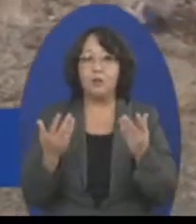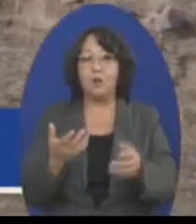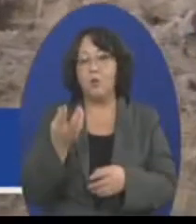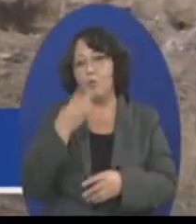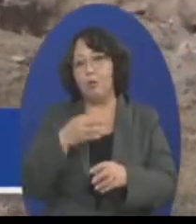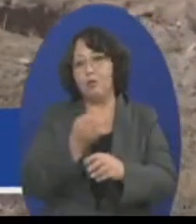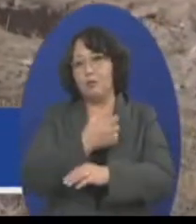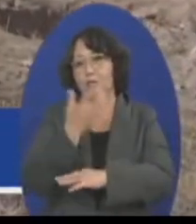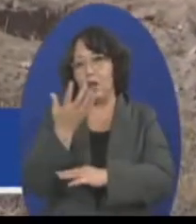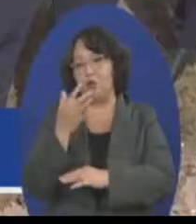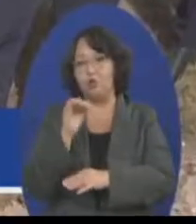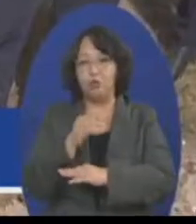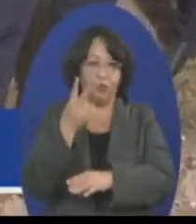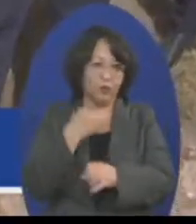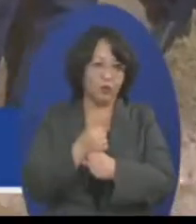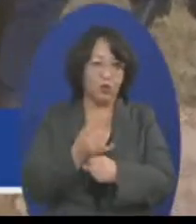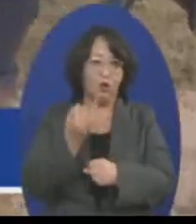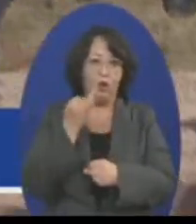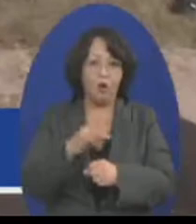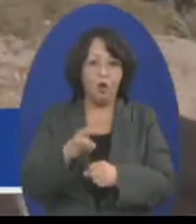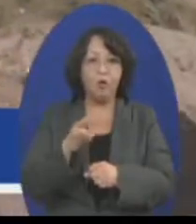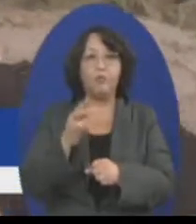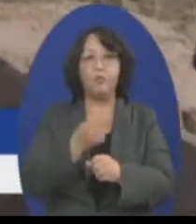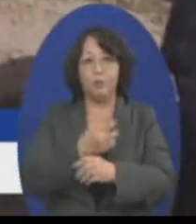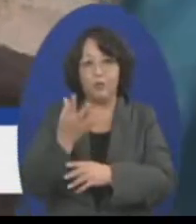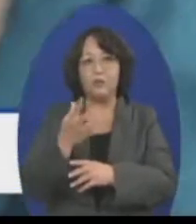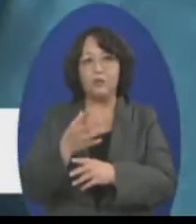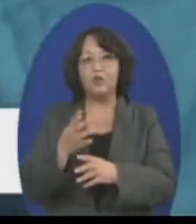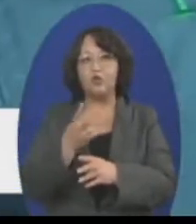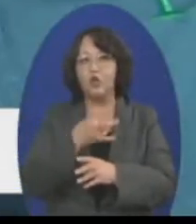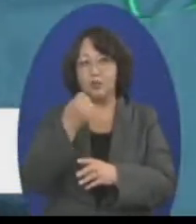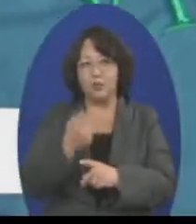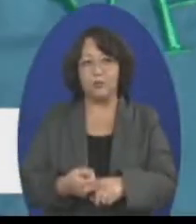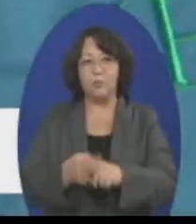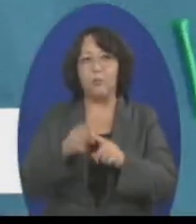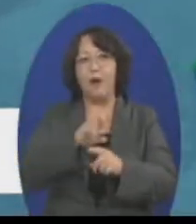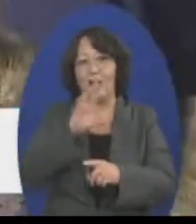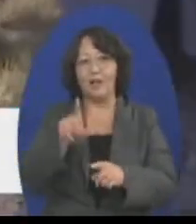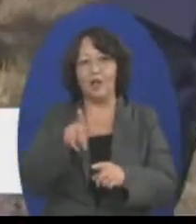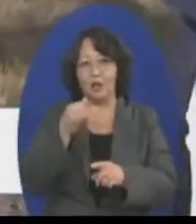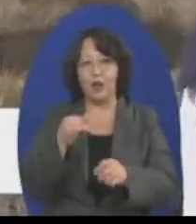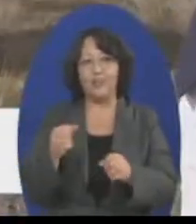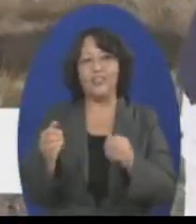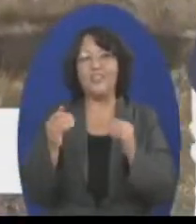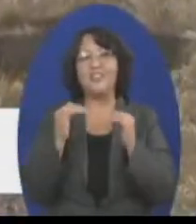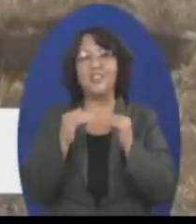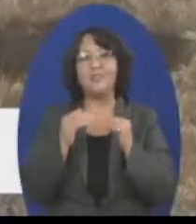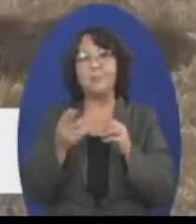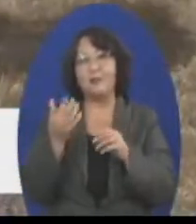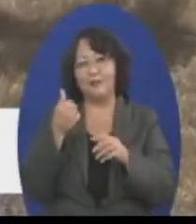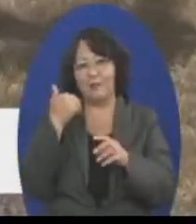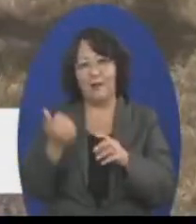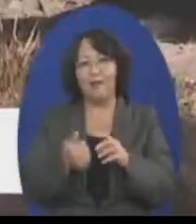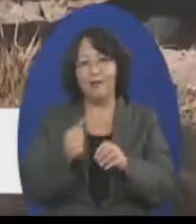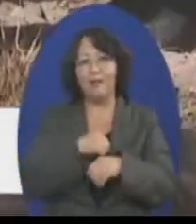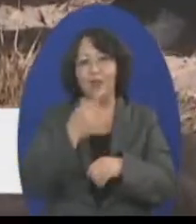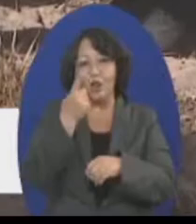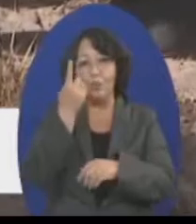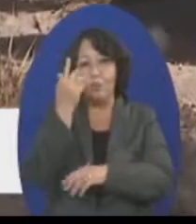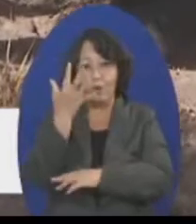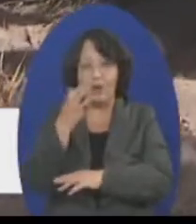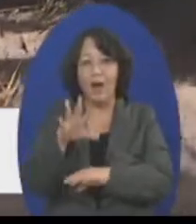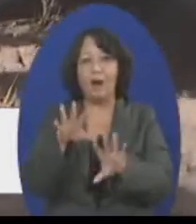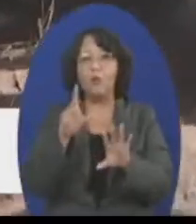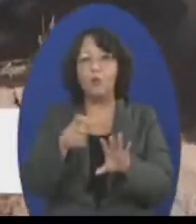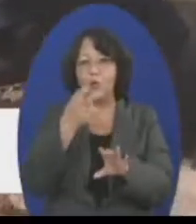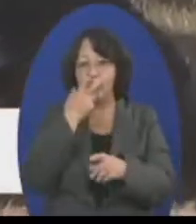Өнөөдрийн мод тарих өдрөлгийн гол зорилго нь ой нөөцийн нэмж экологийн тэнцвэрт байдлыг хадгалах зорилготой. Тухайлбал иргэн та нэг мод тарихад 10 хүний хүчил